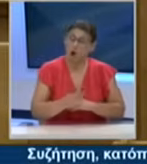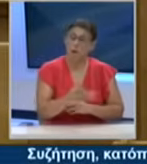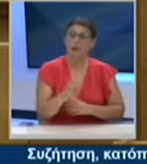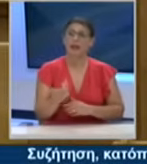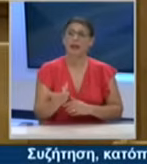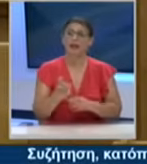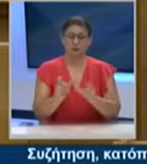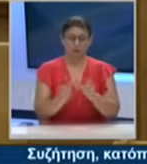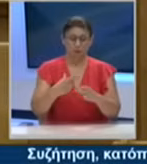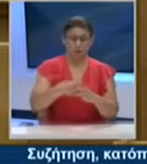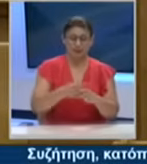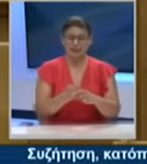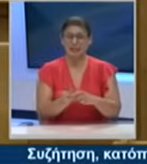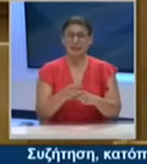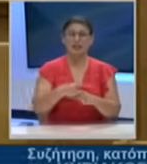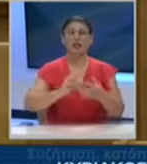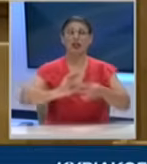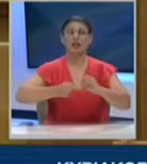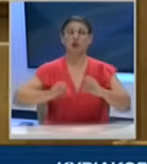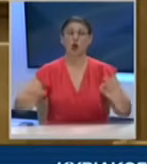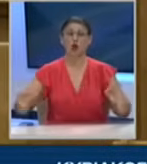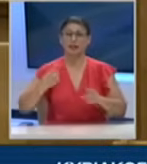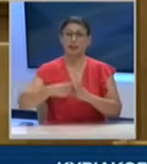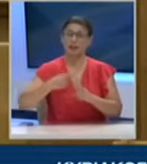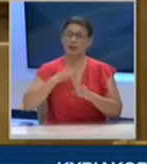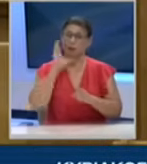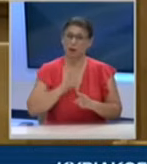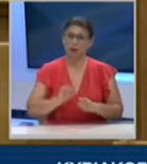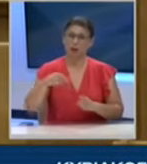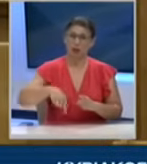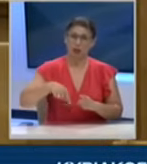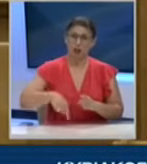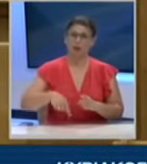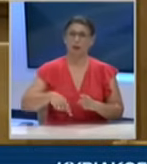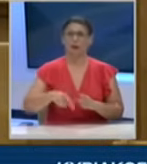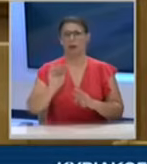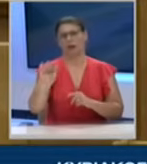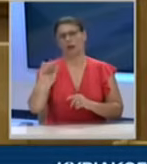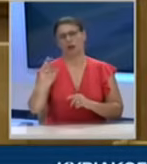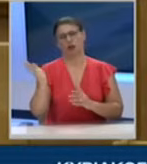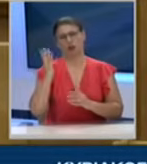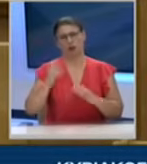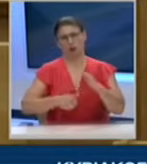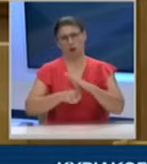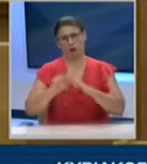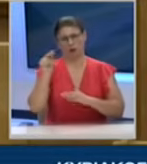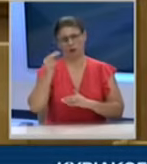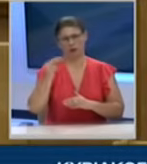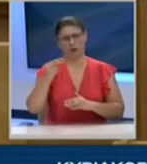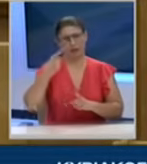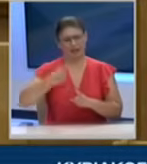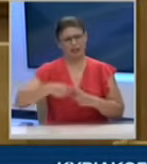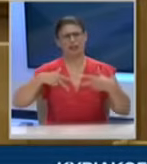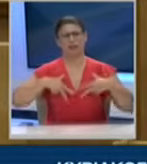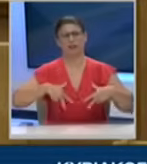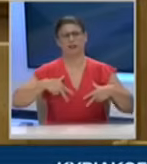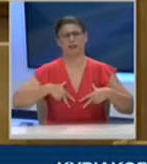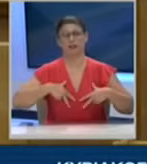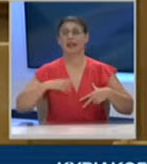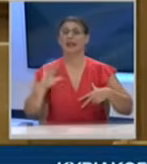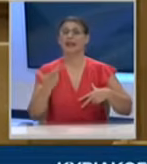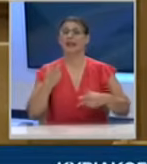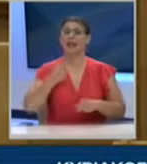γιατί η πηξίδα μας είναι η ιστορία της Ελλάδος και η πραγματικότητα. Και εδώ θα ρωτήσω κάτι τον πρόεδρο της Βουλής, αλλά όχι εσάς, την ελληνική κυβέρνηση.